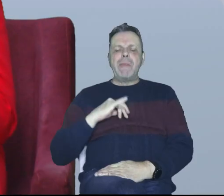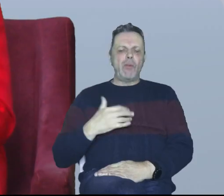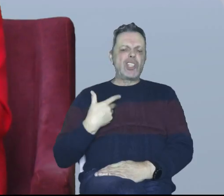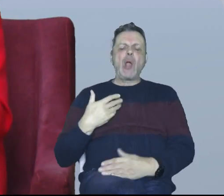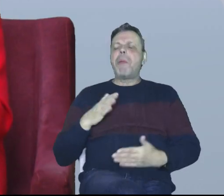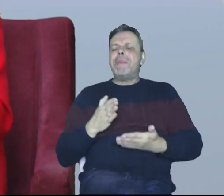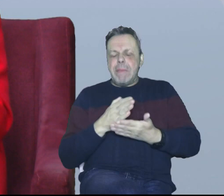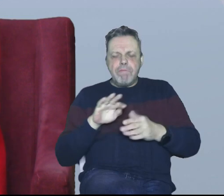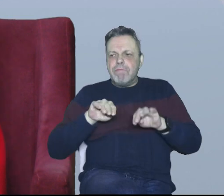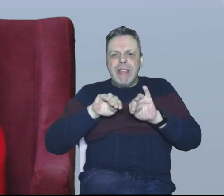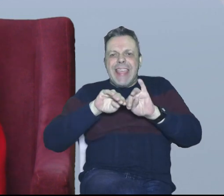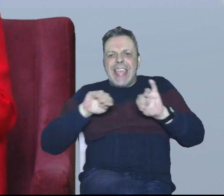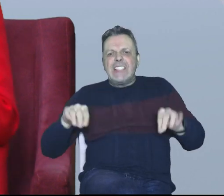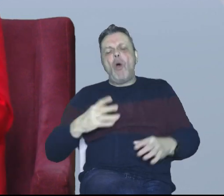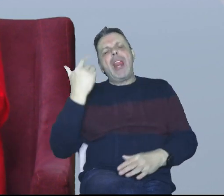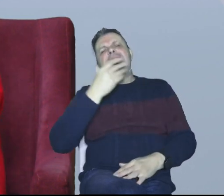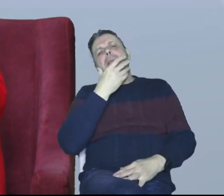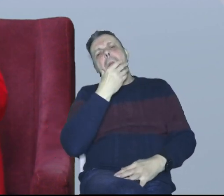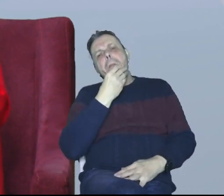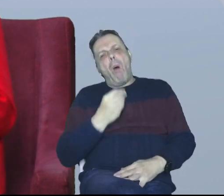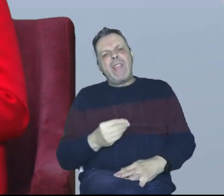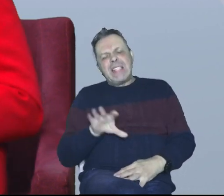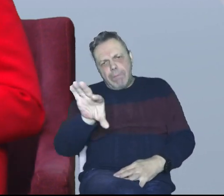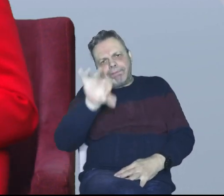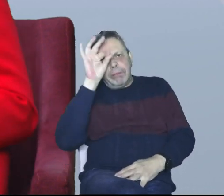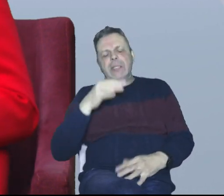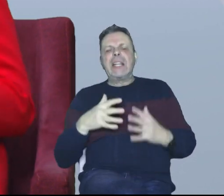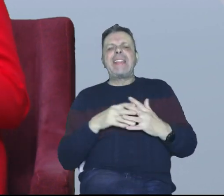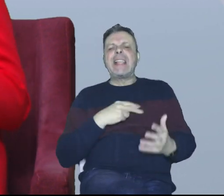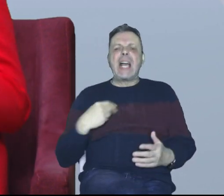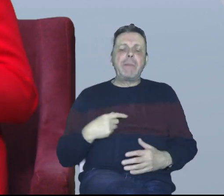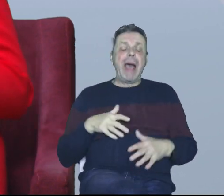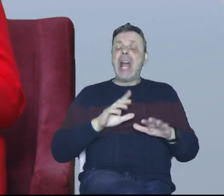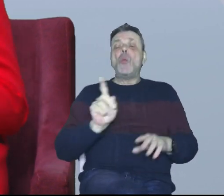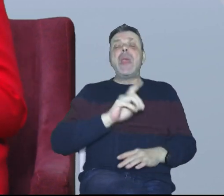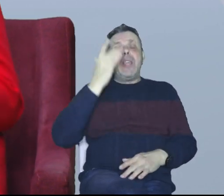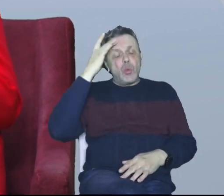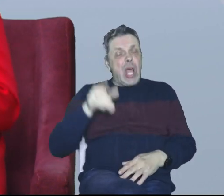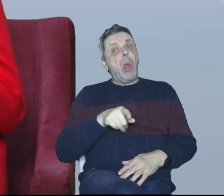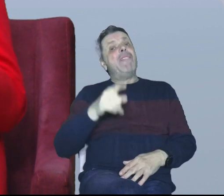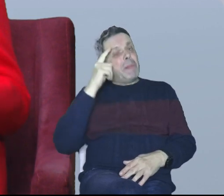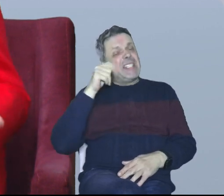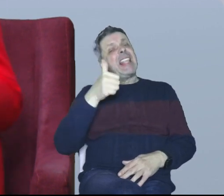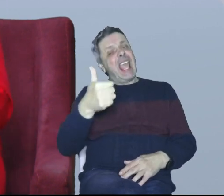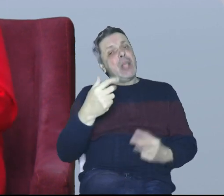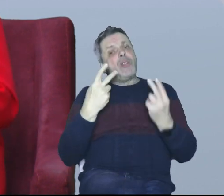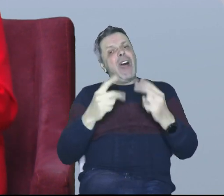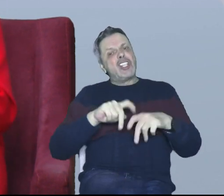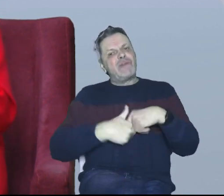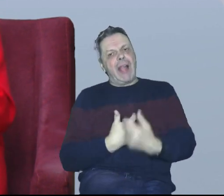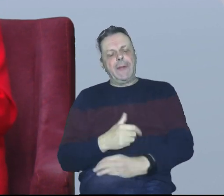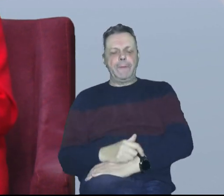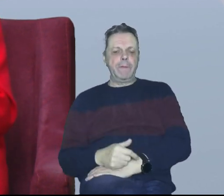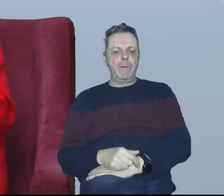od zanimljivosti da bi vi izdvojili, recimo iz povijesti grada Zagreba, da ljudi baš nisu znali, a vi ju smatrate jednom